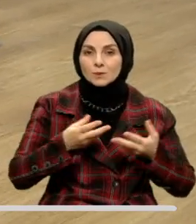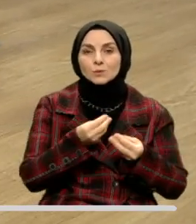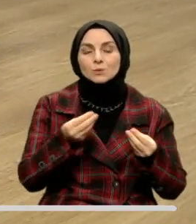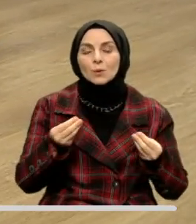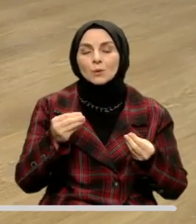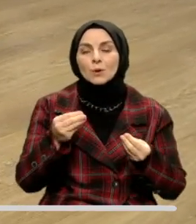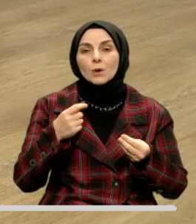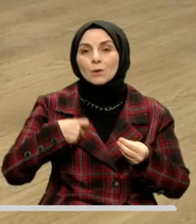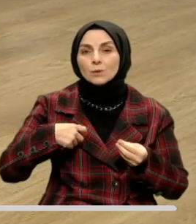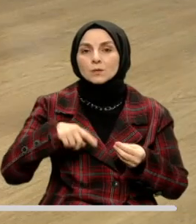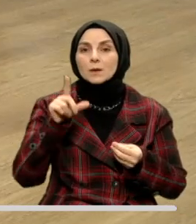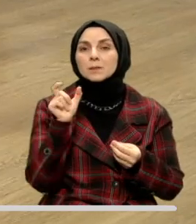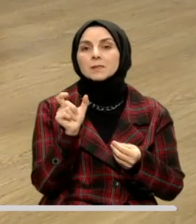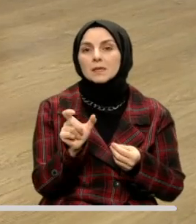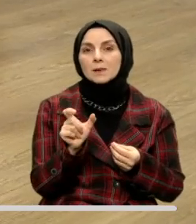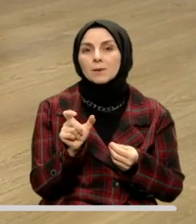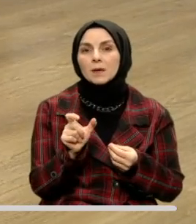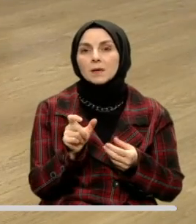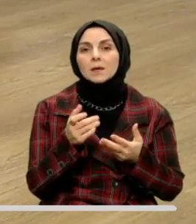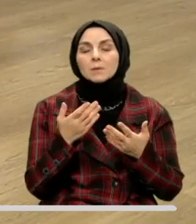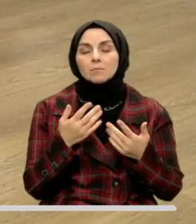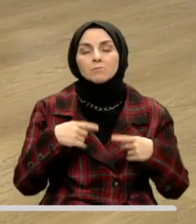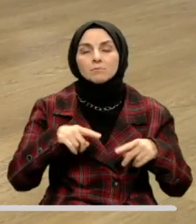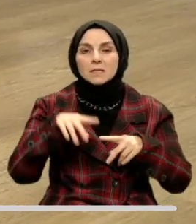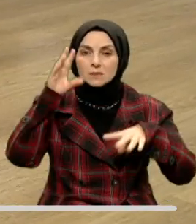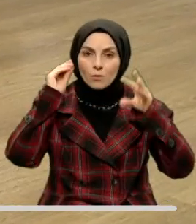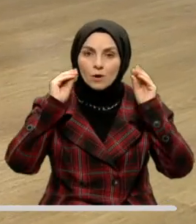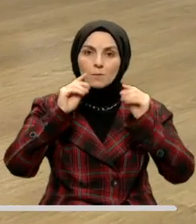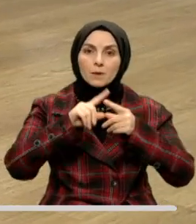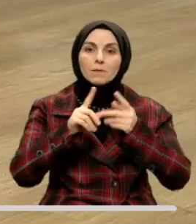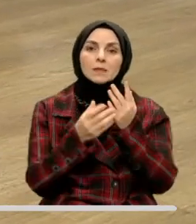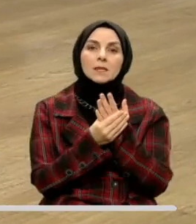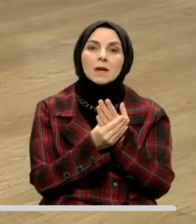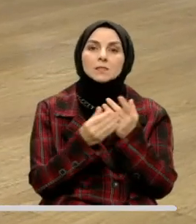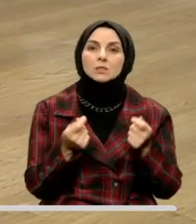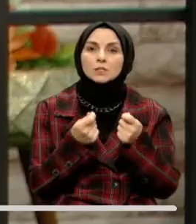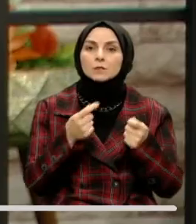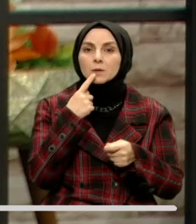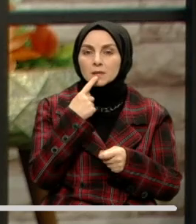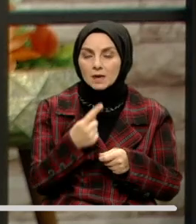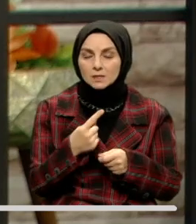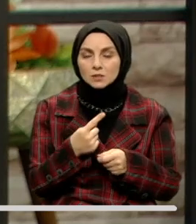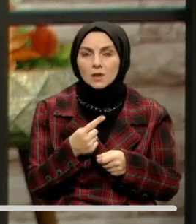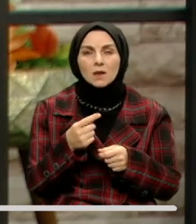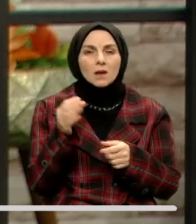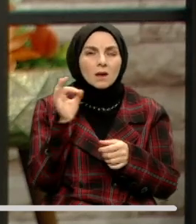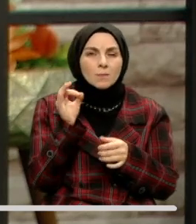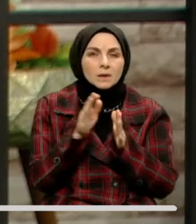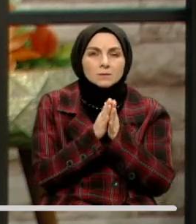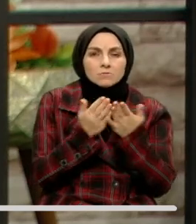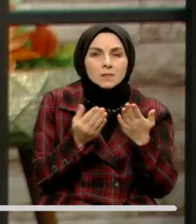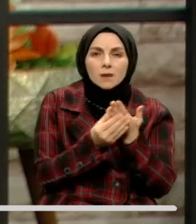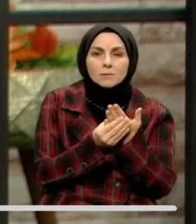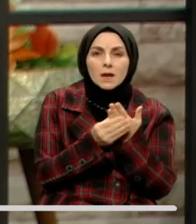gibi nedense biz öğrenme ve ders çalışma süreci deyince direkt olarak ders kitaplarını düşünüyoruz. Ve çocuklarımızı